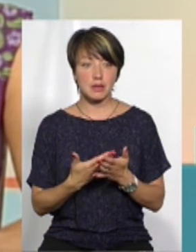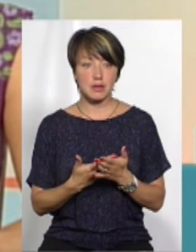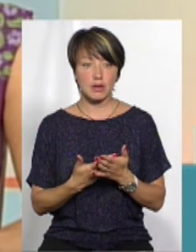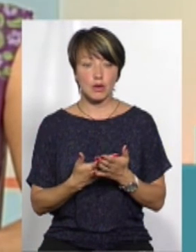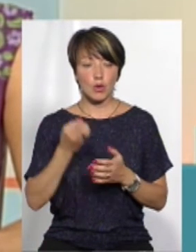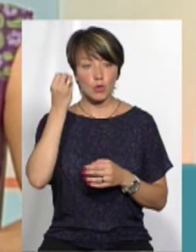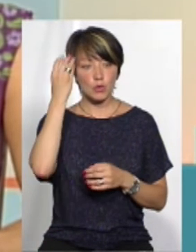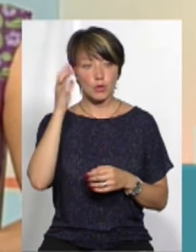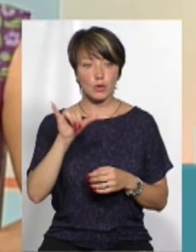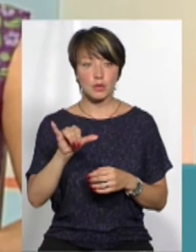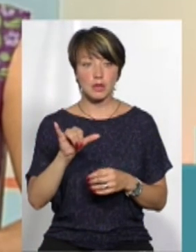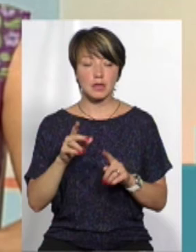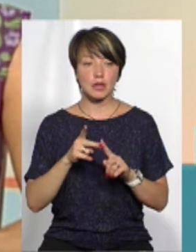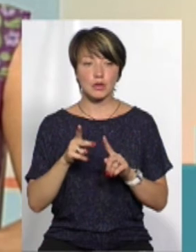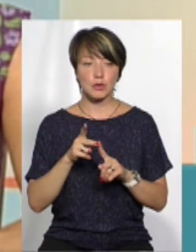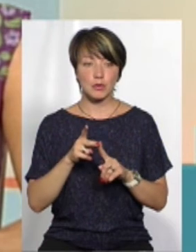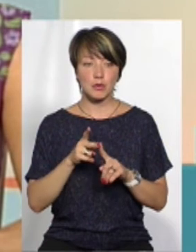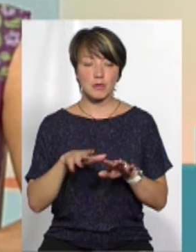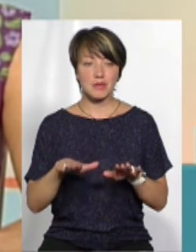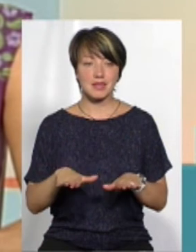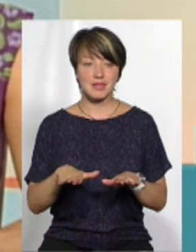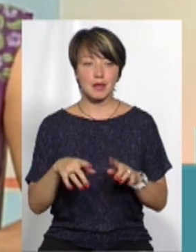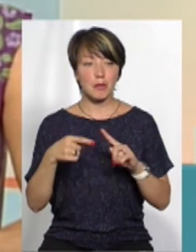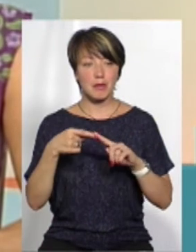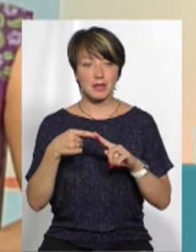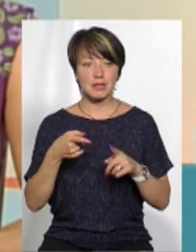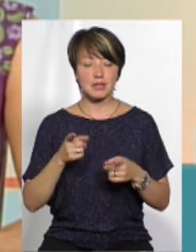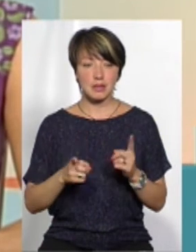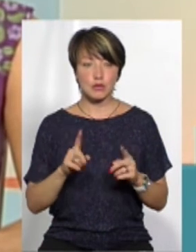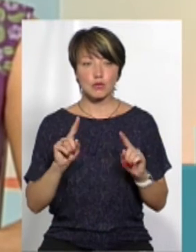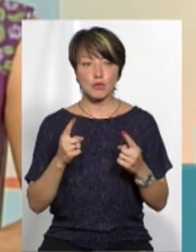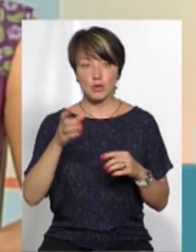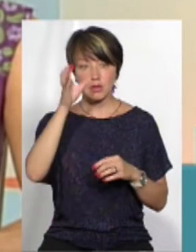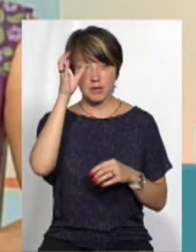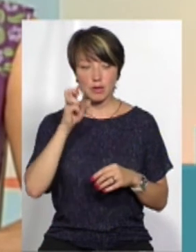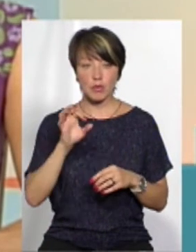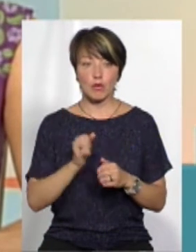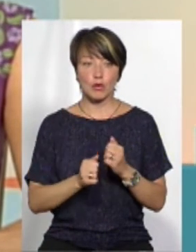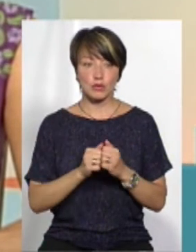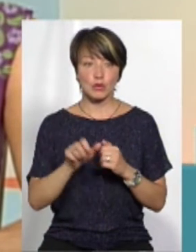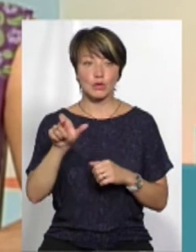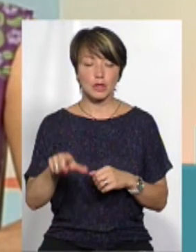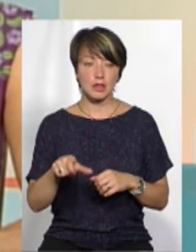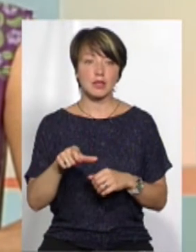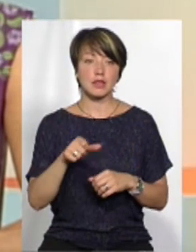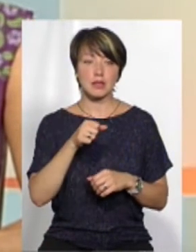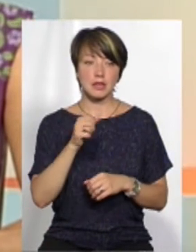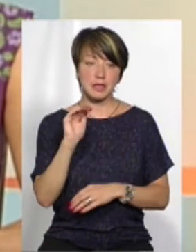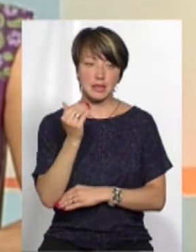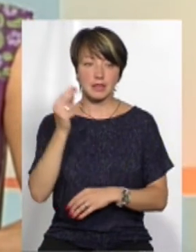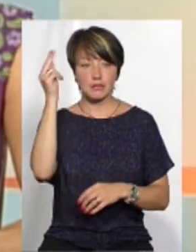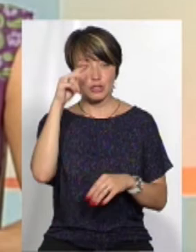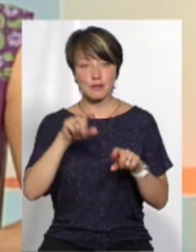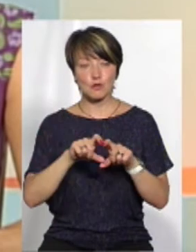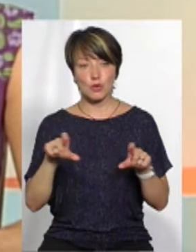якби культура в них стоїть на другому місці, а на першому дійсно, от чому освіта? Тому що в кожної людини дорослої є дитина, яка